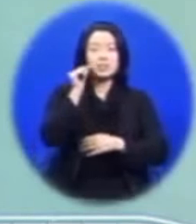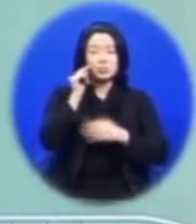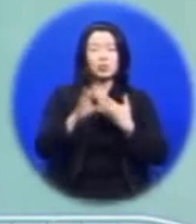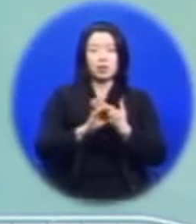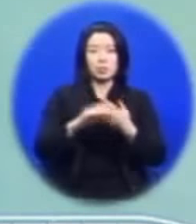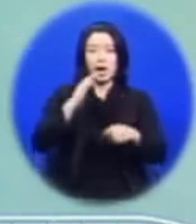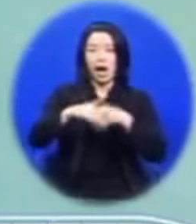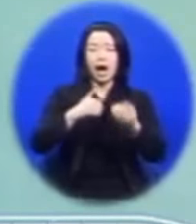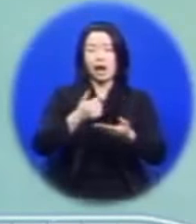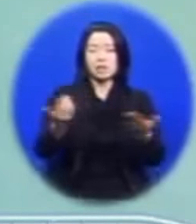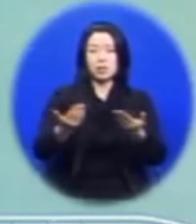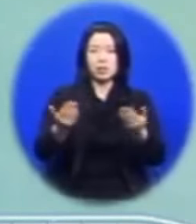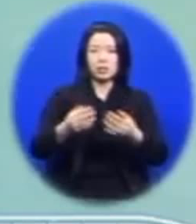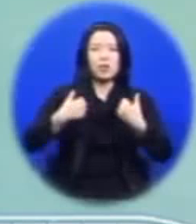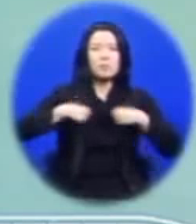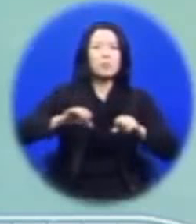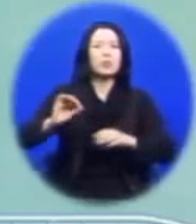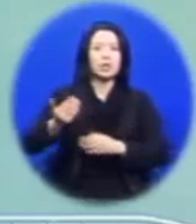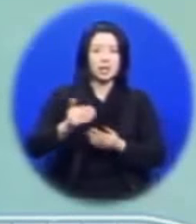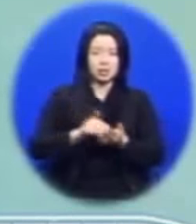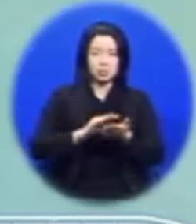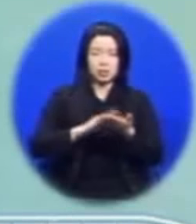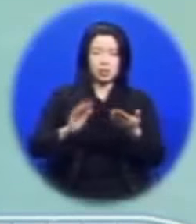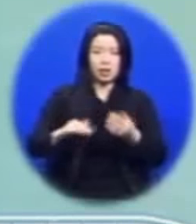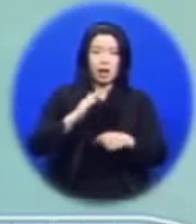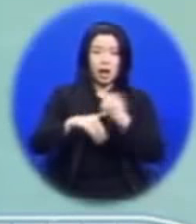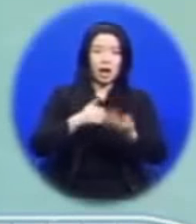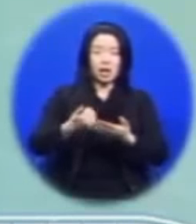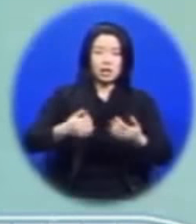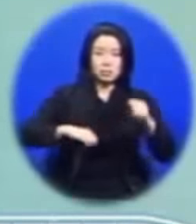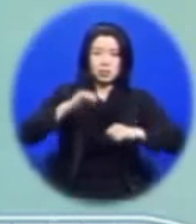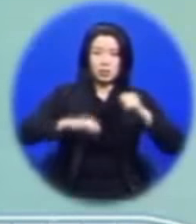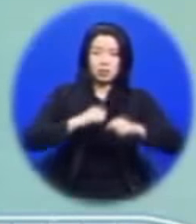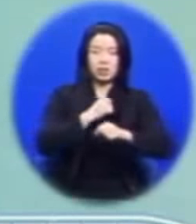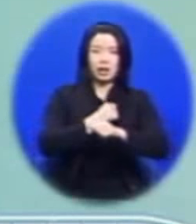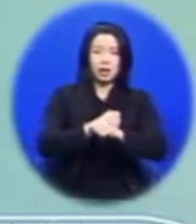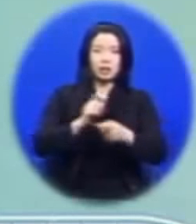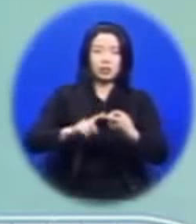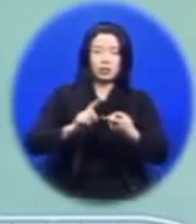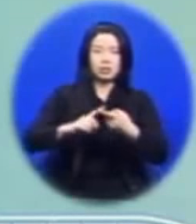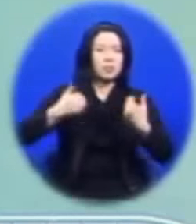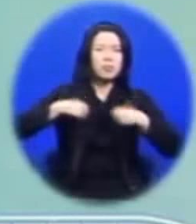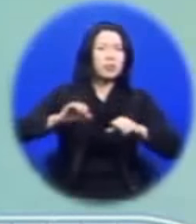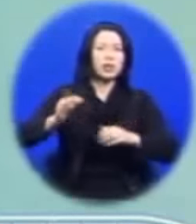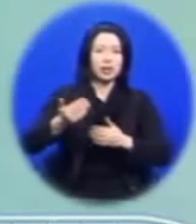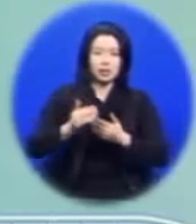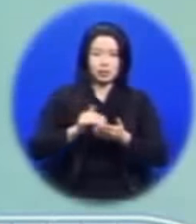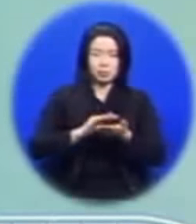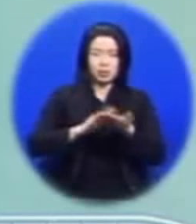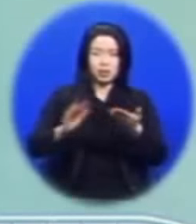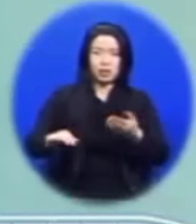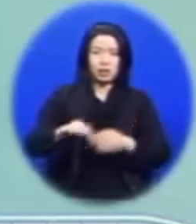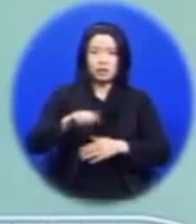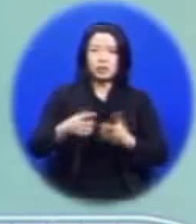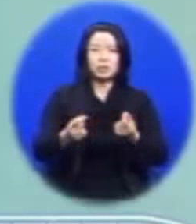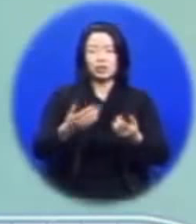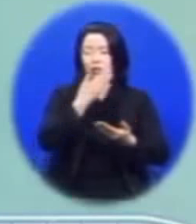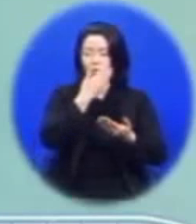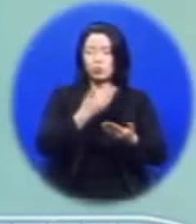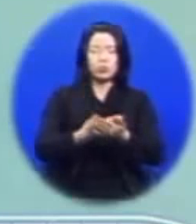하나님의 일은 포기해야 됩니다 하나님이 역사하실 것은 포기해야 돼요 그렇게